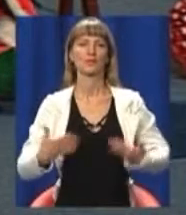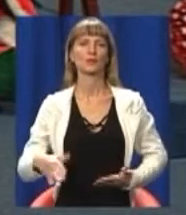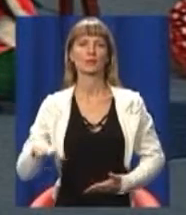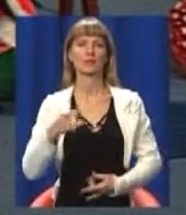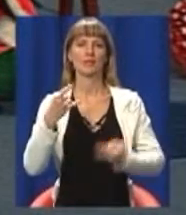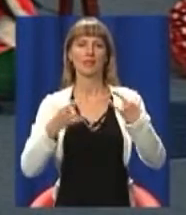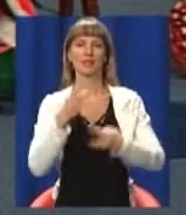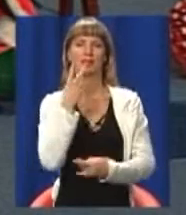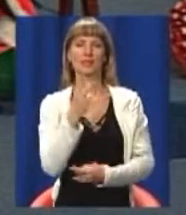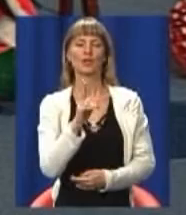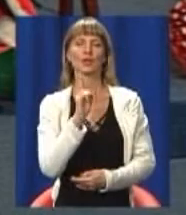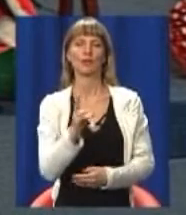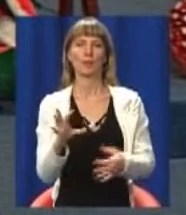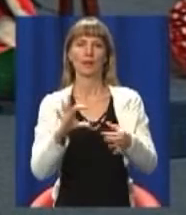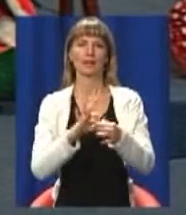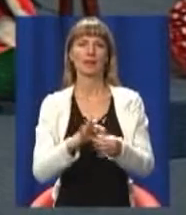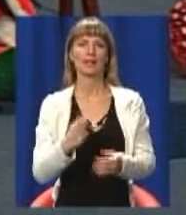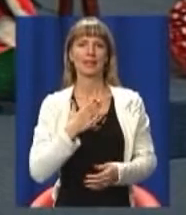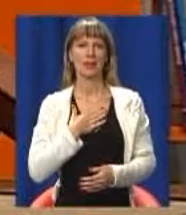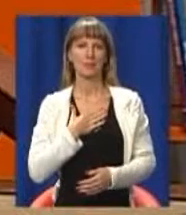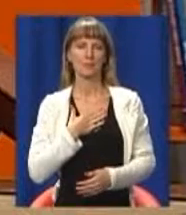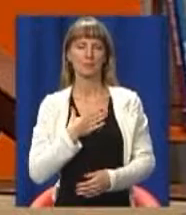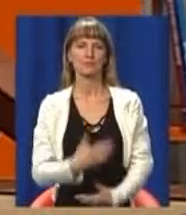та всім телеглядачам, хто приєднався до нас.